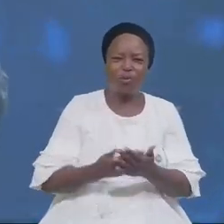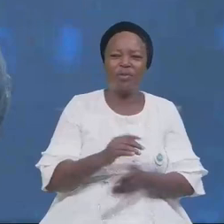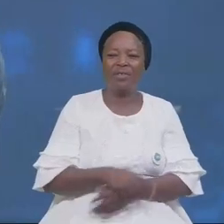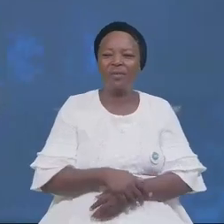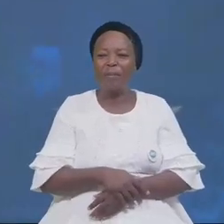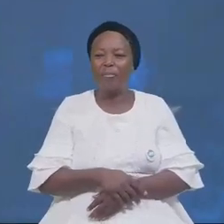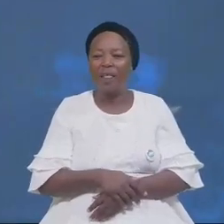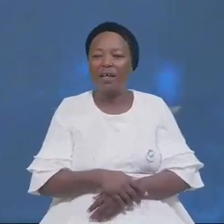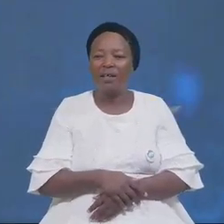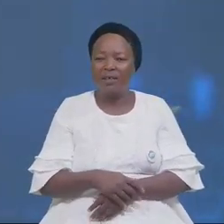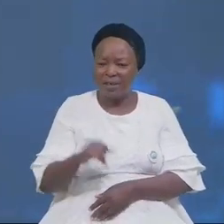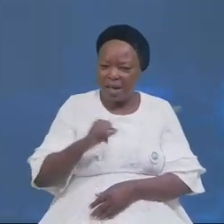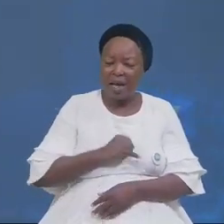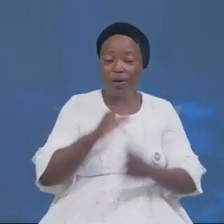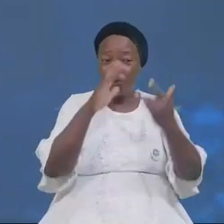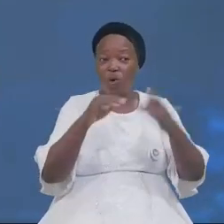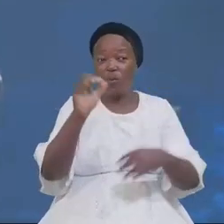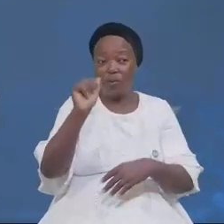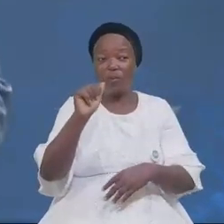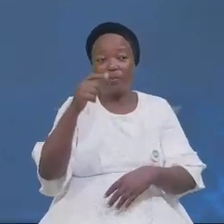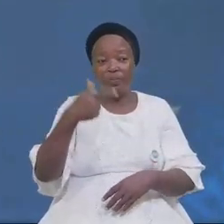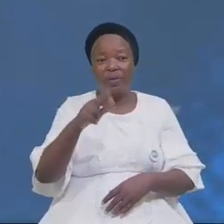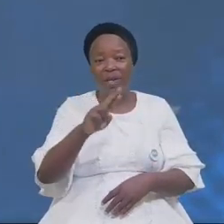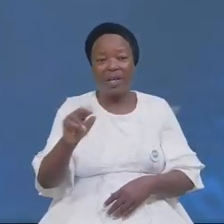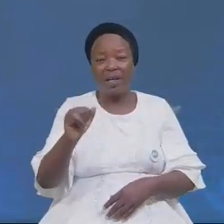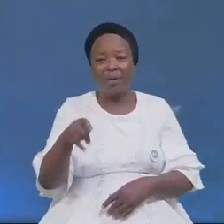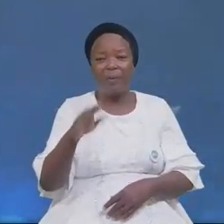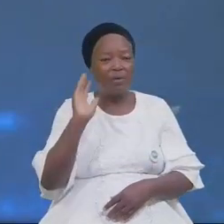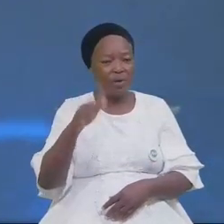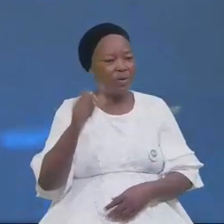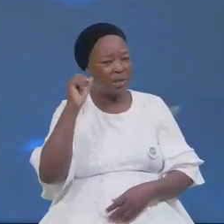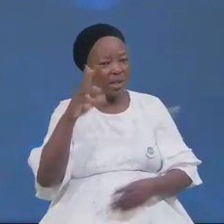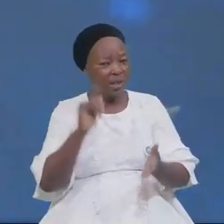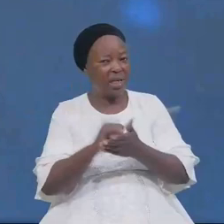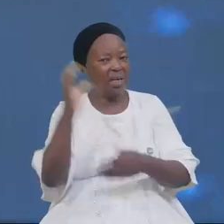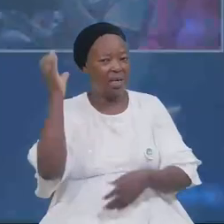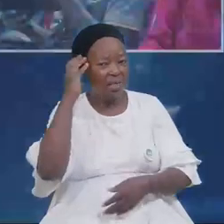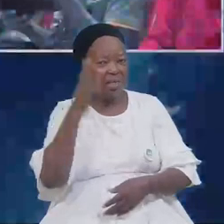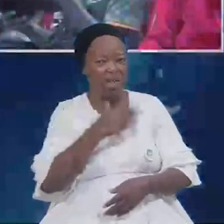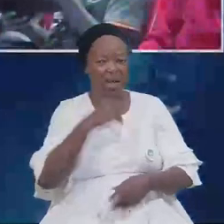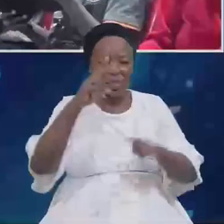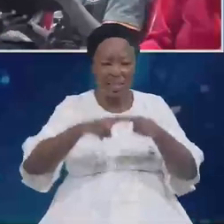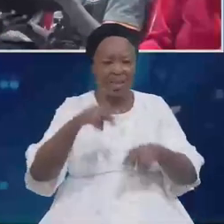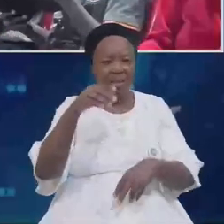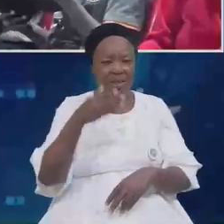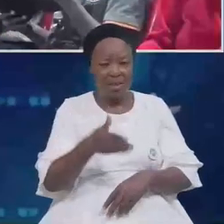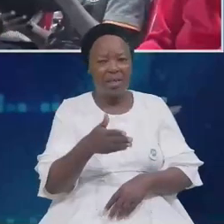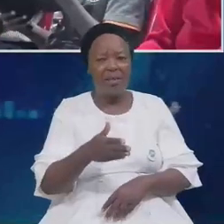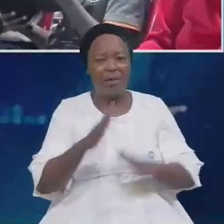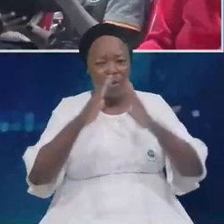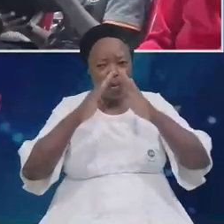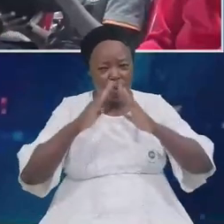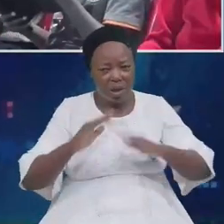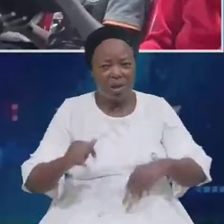C'est bon. J'espère que Agrippa comprend. Et s'asseoir, écouter bien,